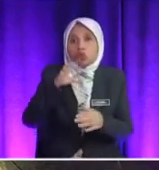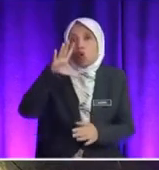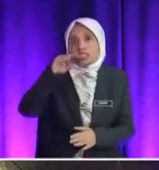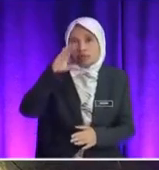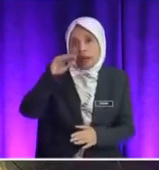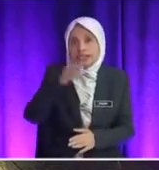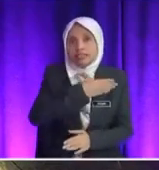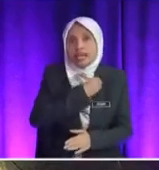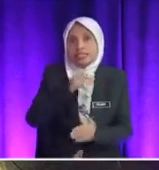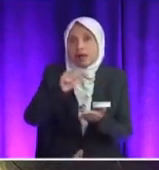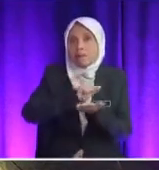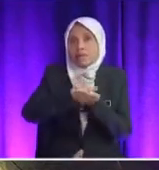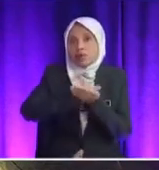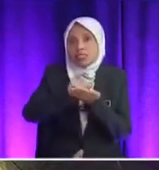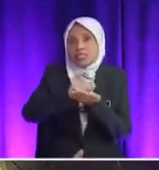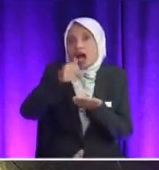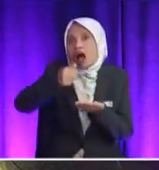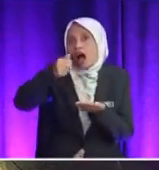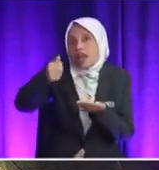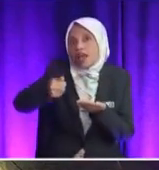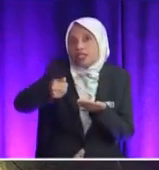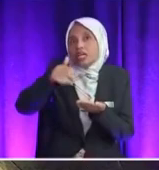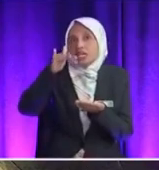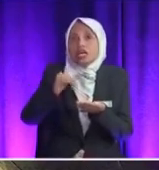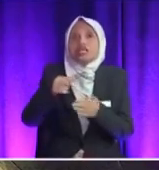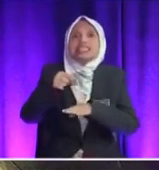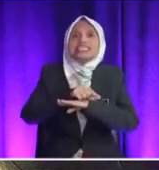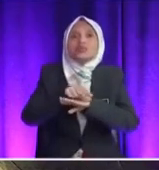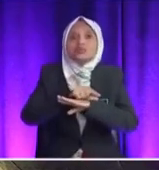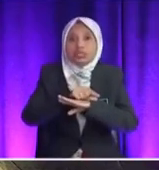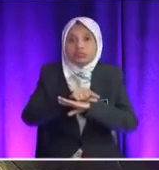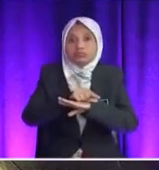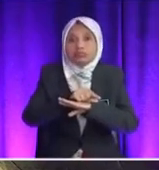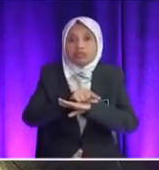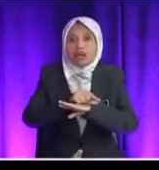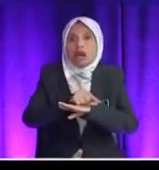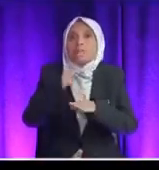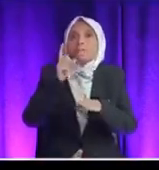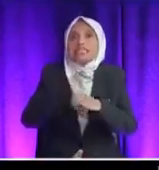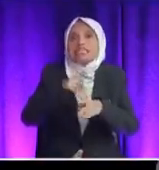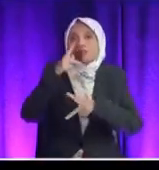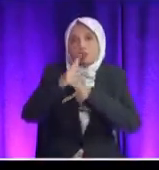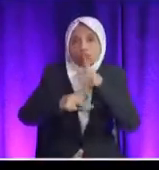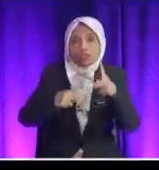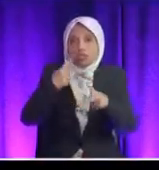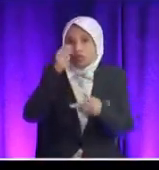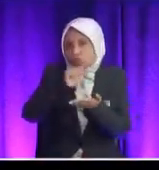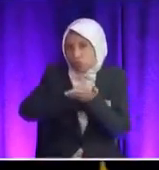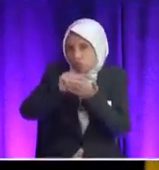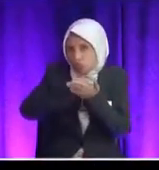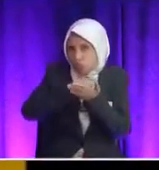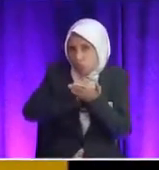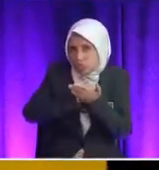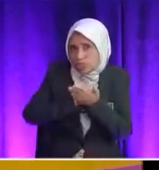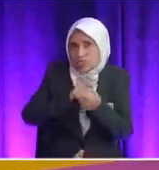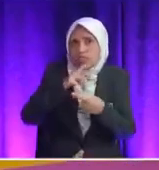dan juga boros ini adalah alat tanya perlu kita gunakan Oke ketika proses Hai untuk mencuci saya